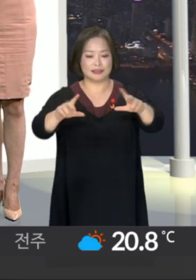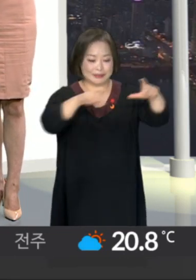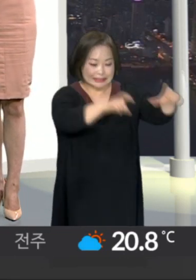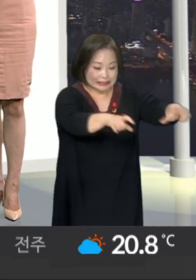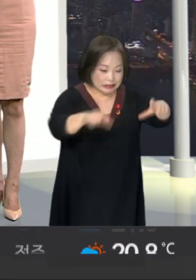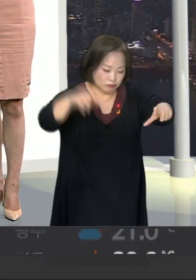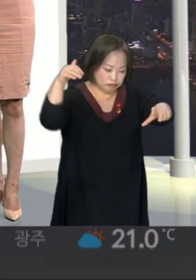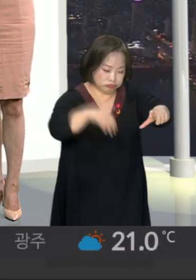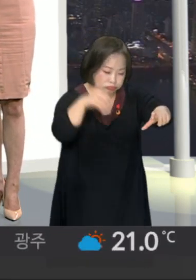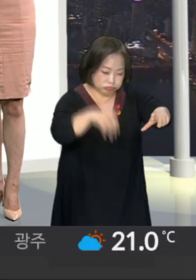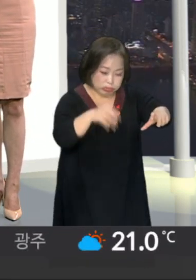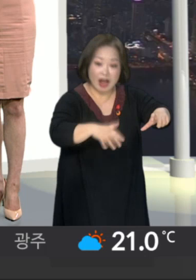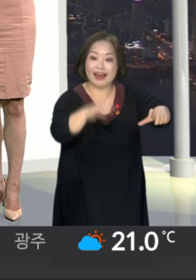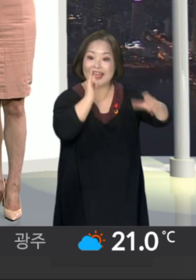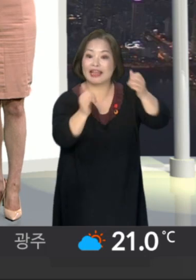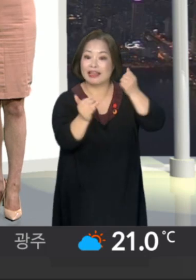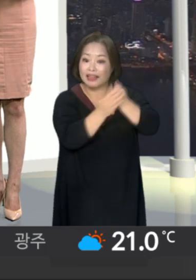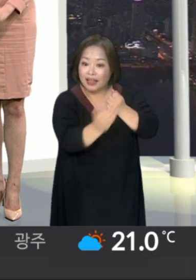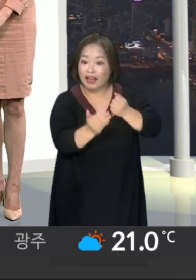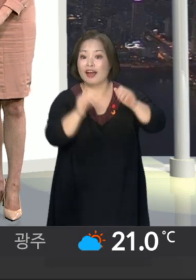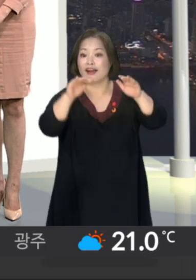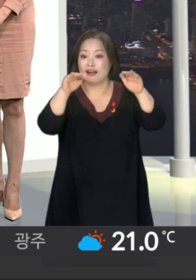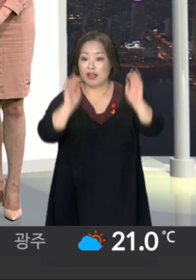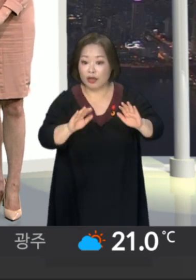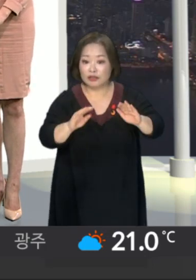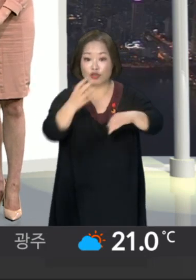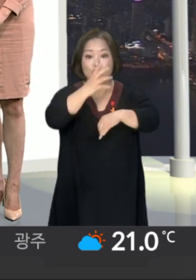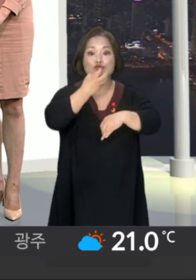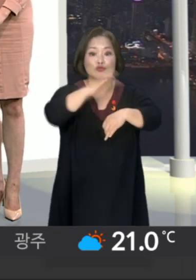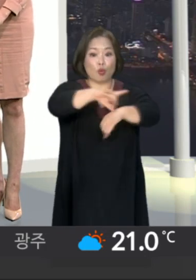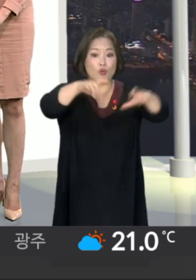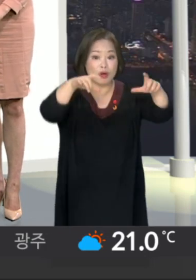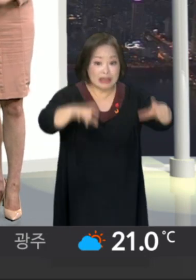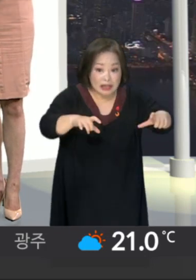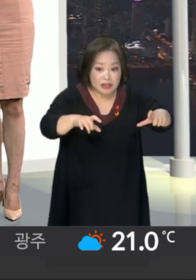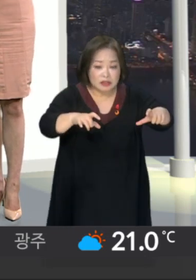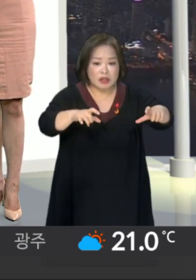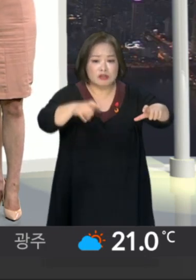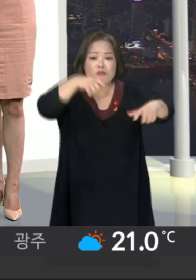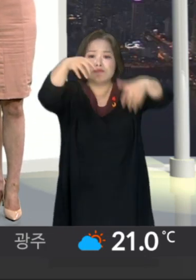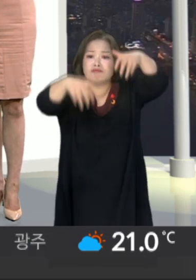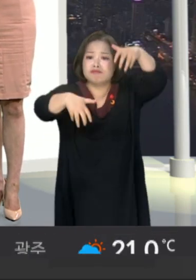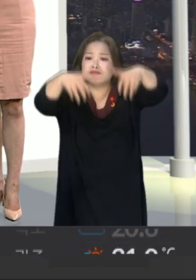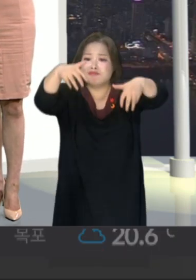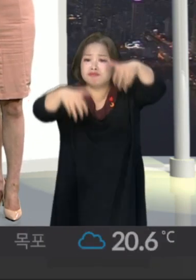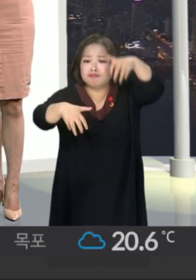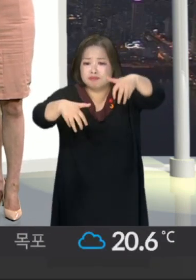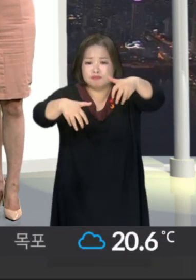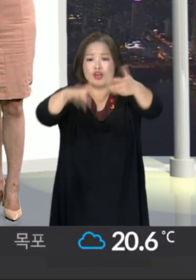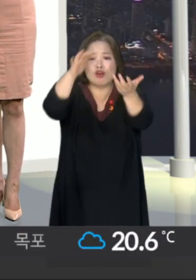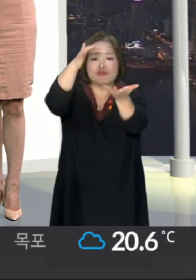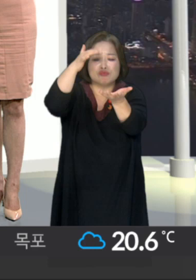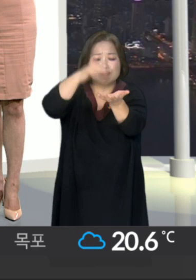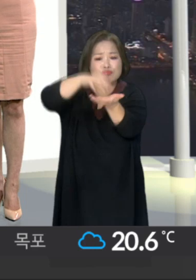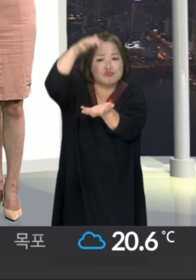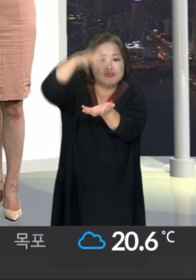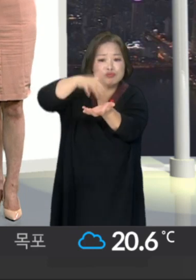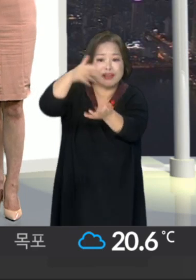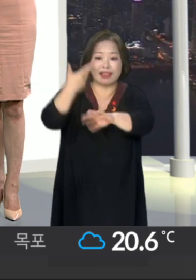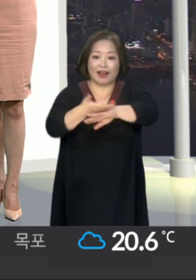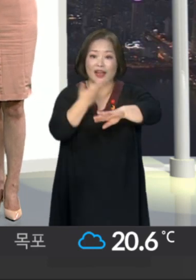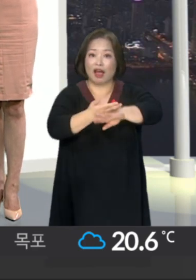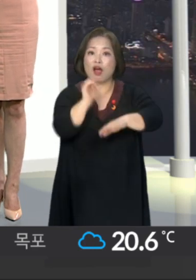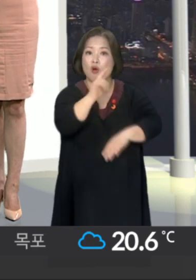국지적으로 강하게 비구름이 발달하면서 같은 수도권 내에서도 강수량 차이가 크게 나고 있고요. 서울